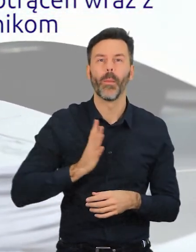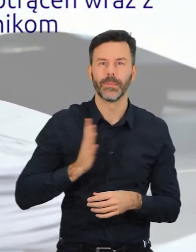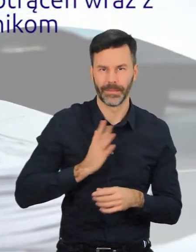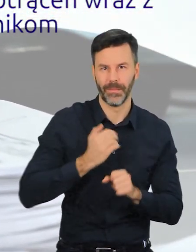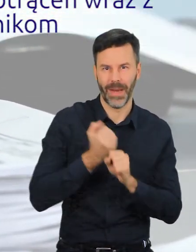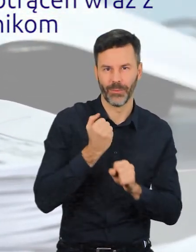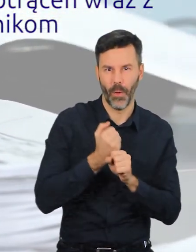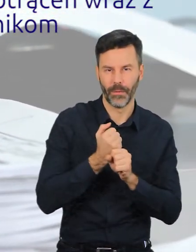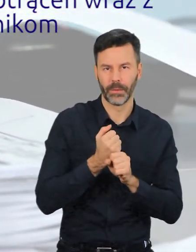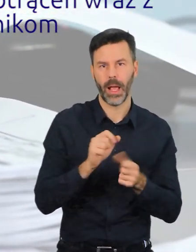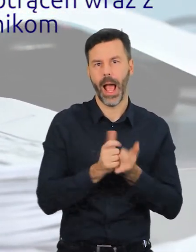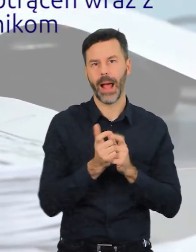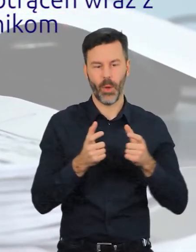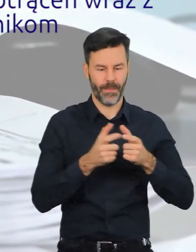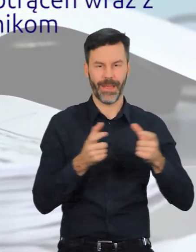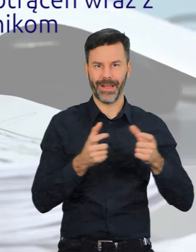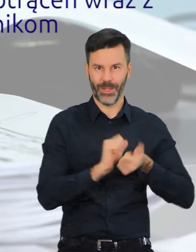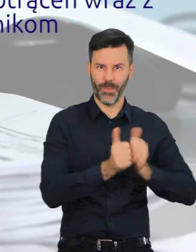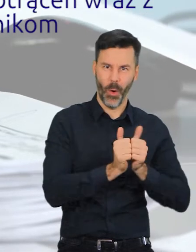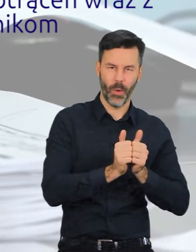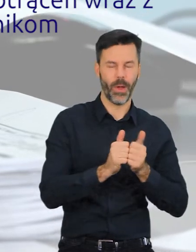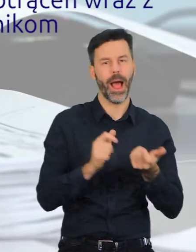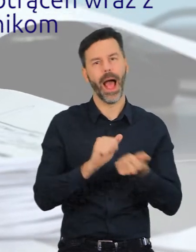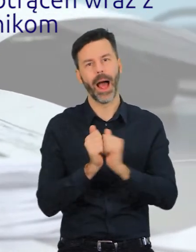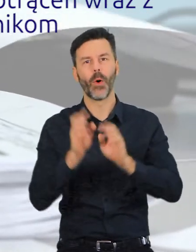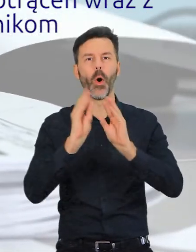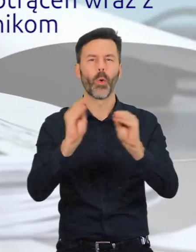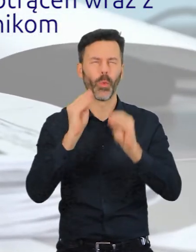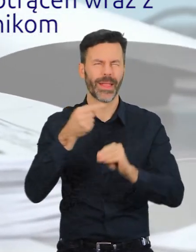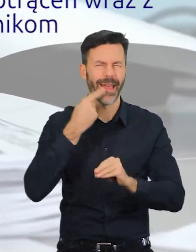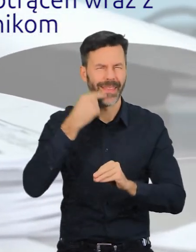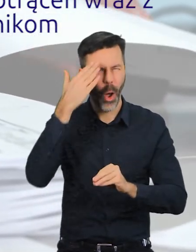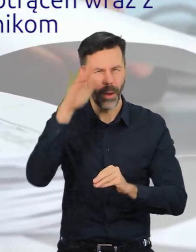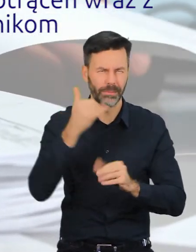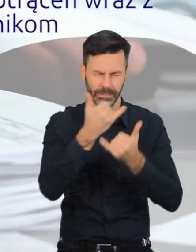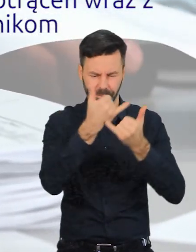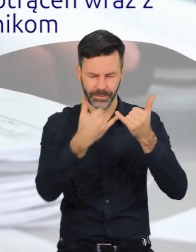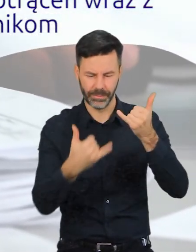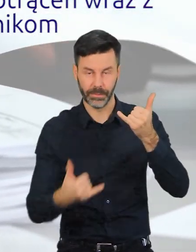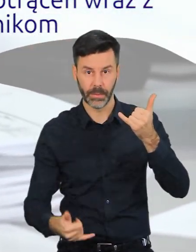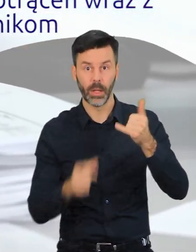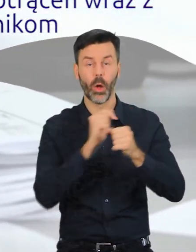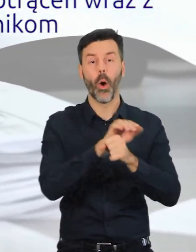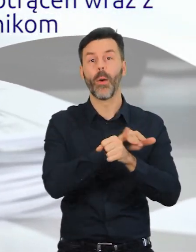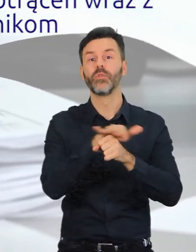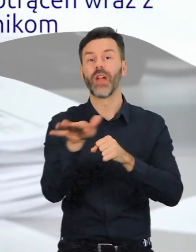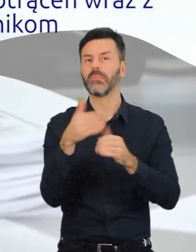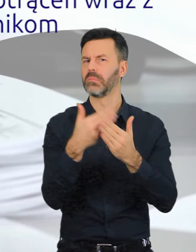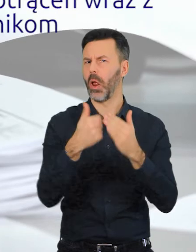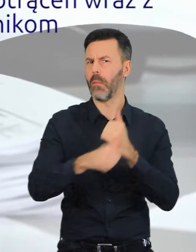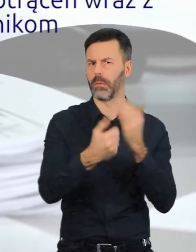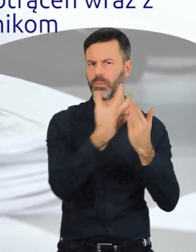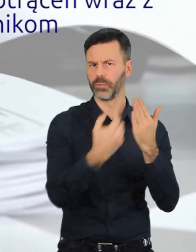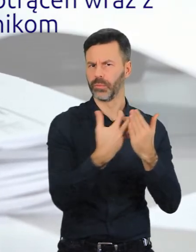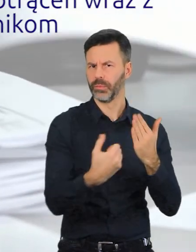karnetu sportowego, kursu językowego, etc., potwierdzenie przelewów z tytułu potrąceń oraz